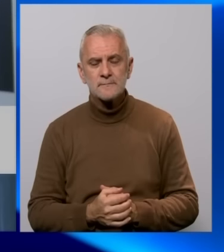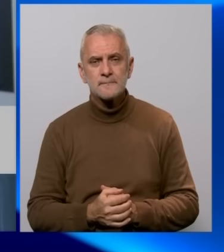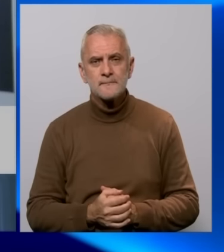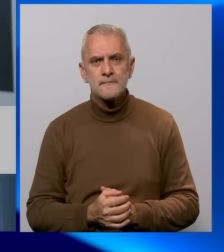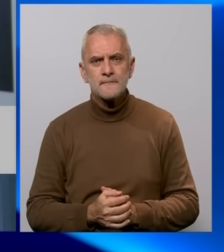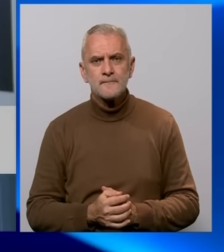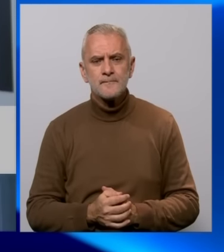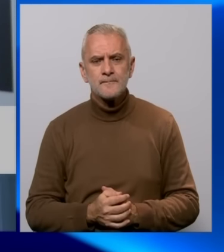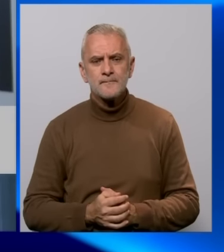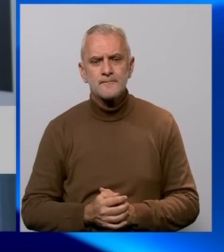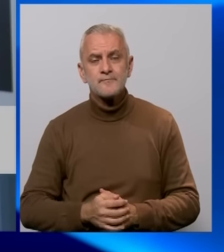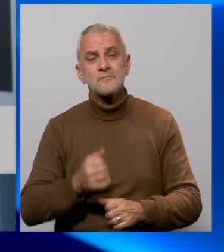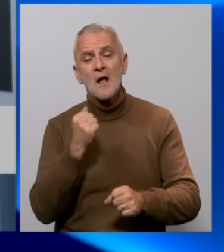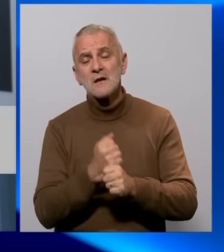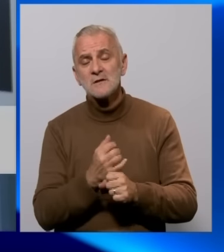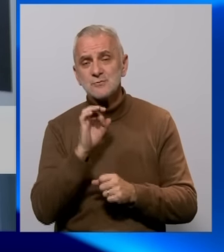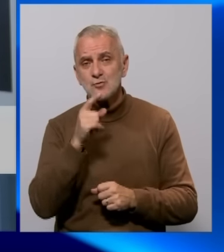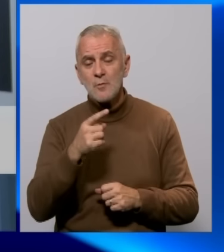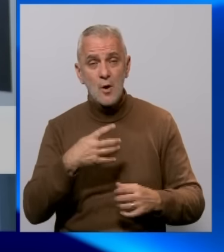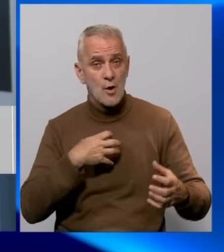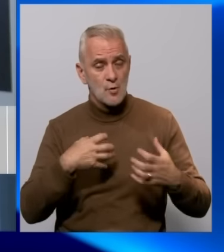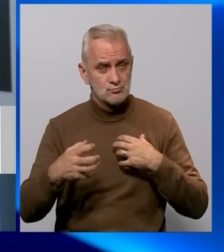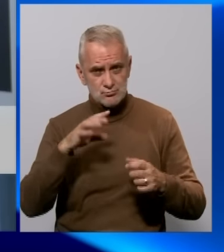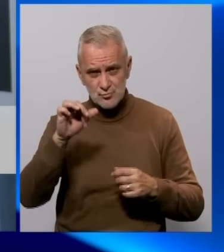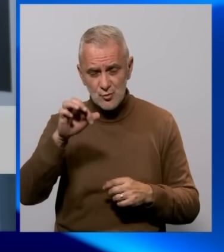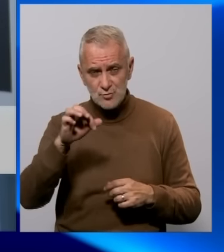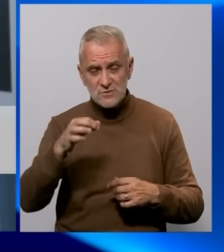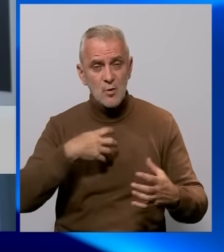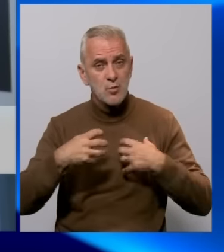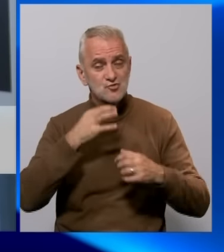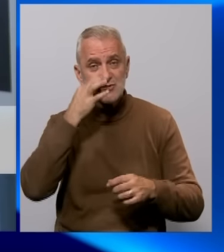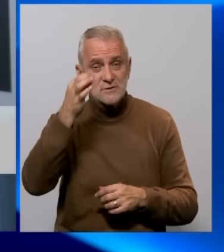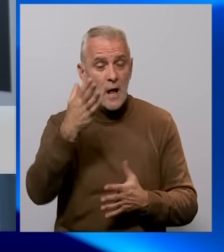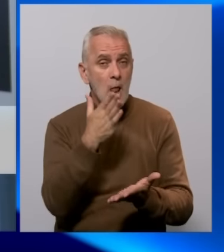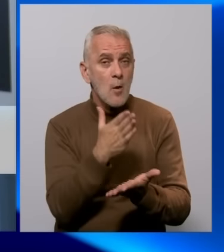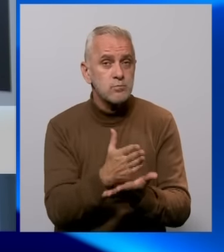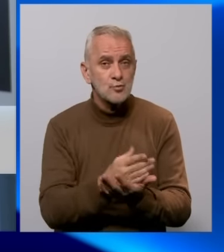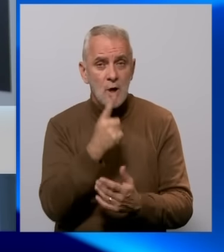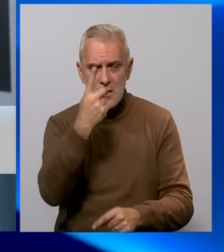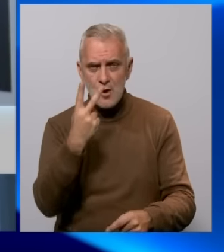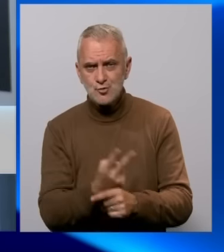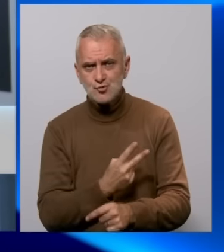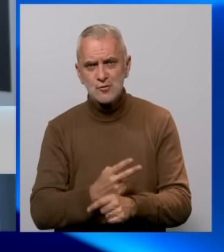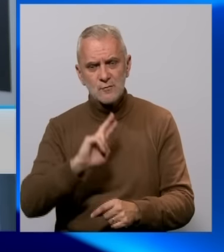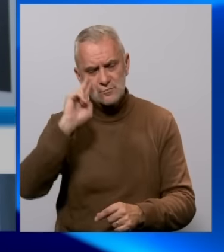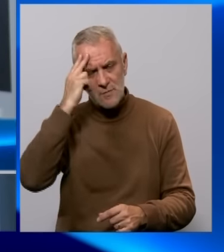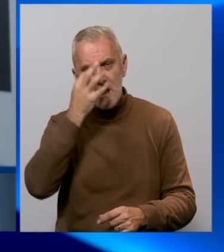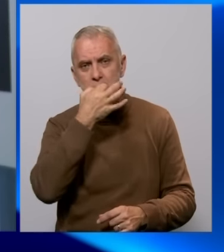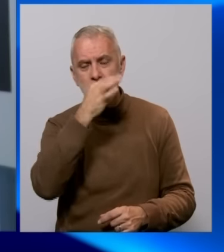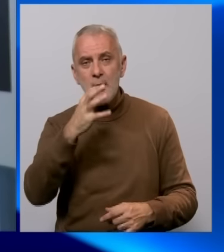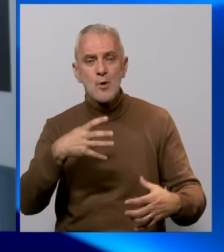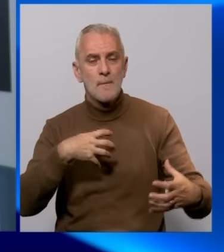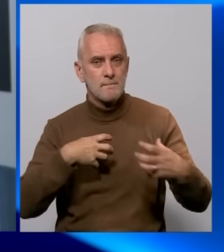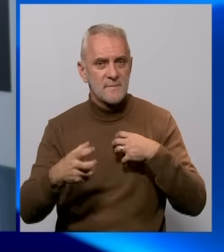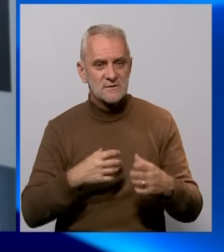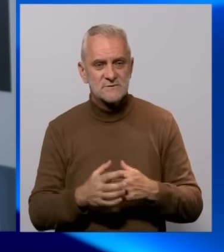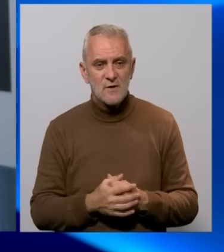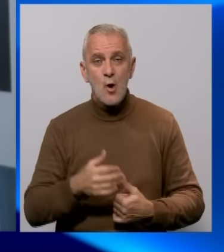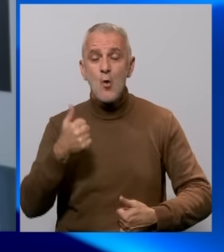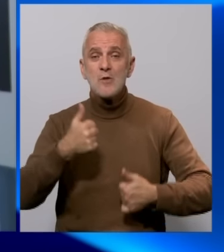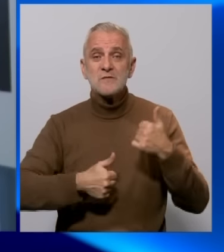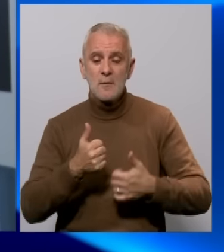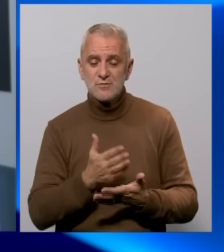smo učinili da Tuzlanski pozorišni dani postanu jedna državna smotra najboljih predstava u